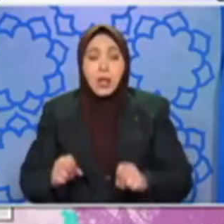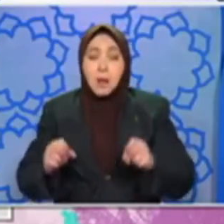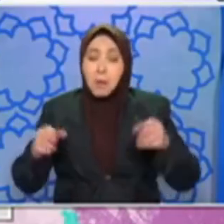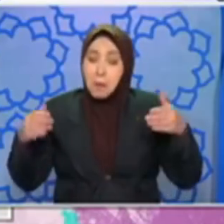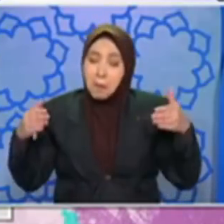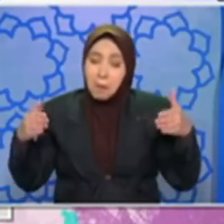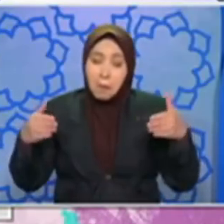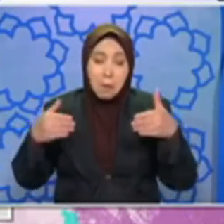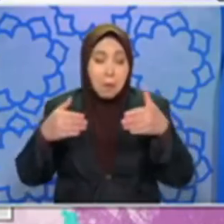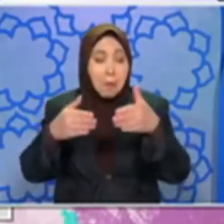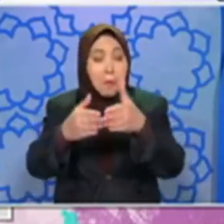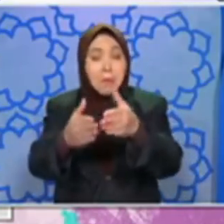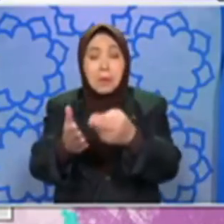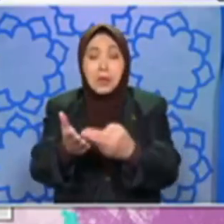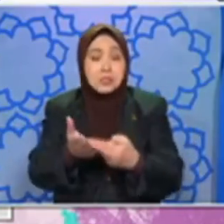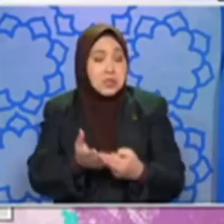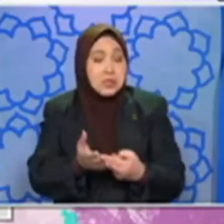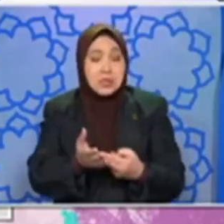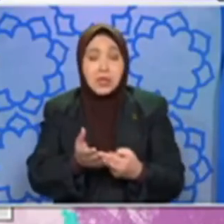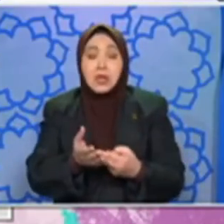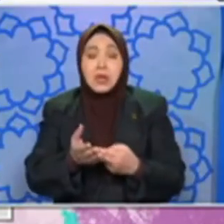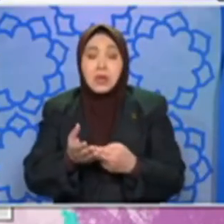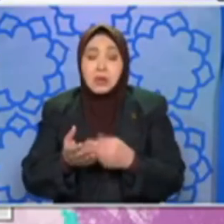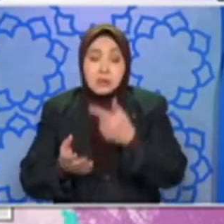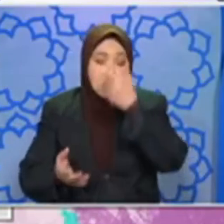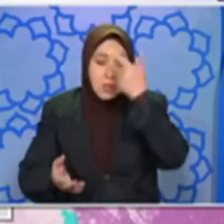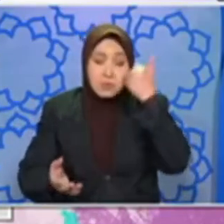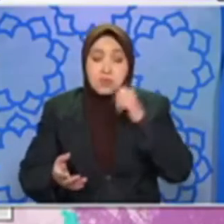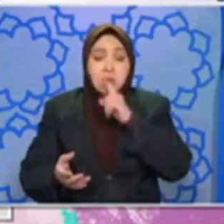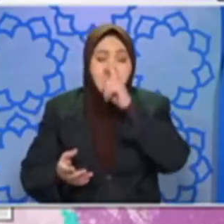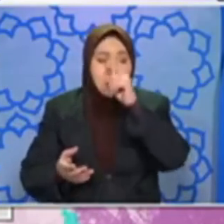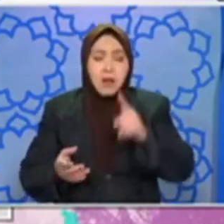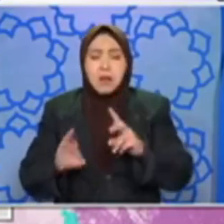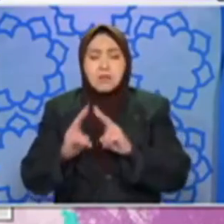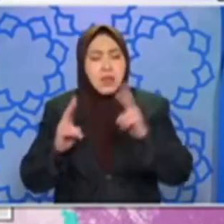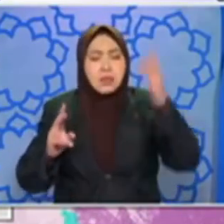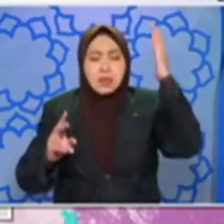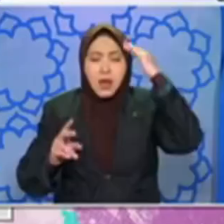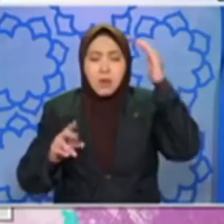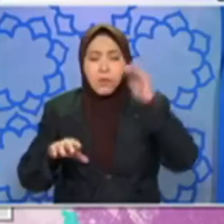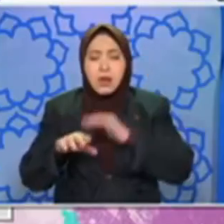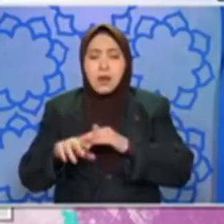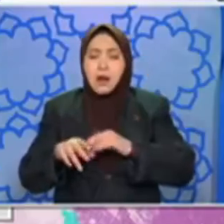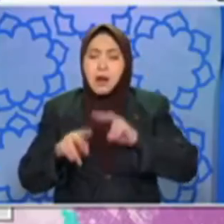إنه كان بعباده خبيرا